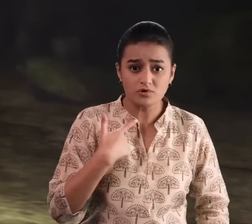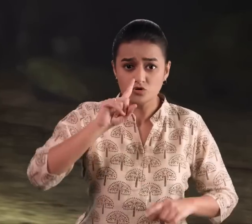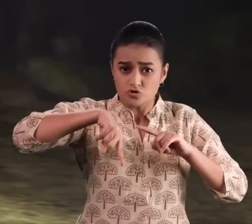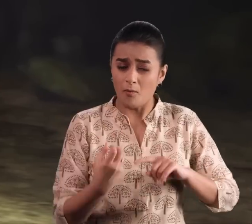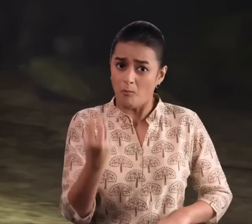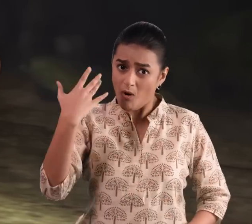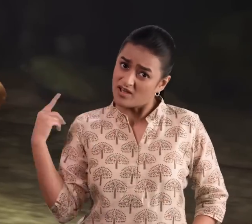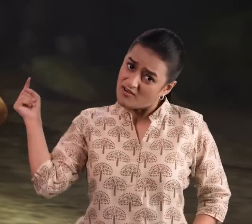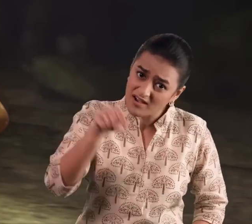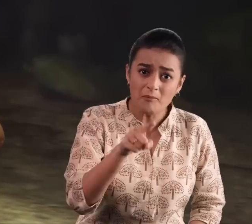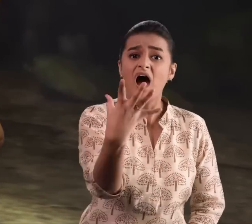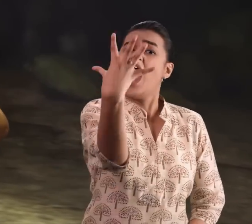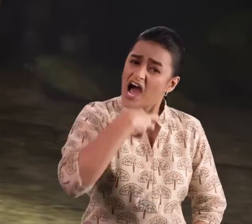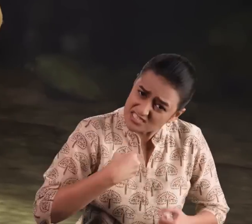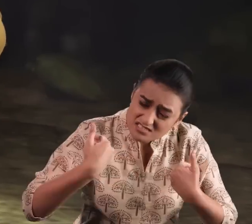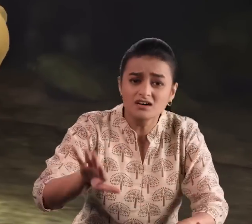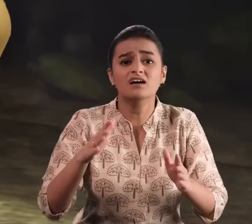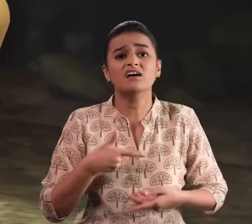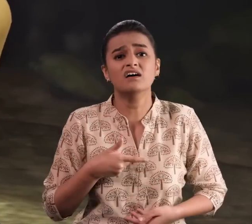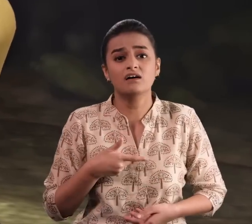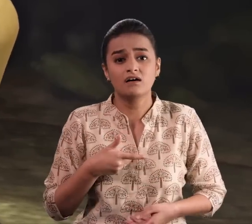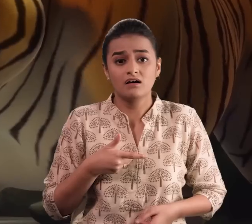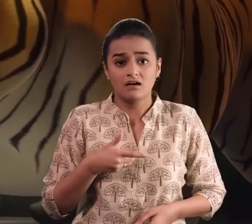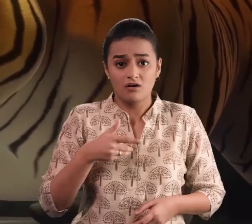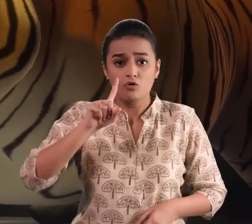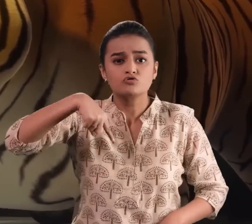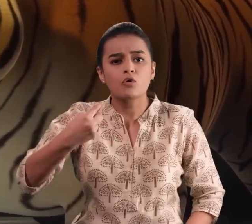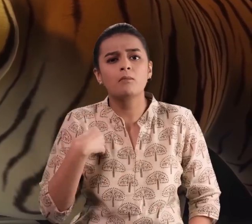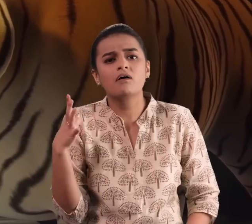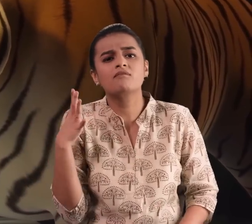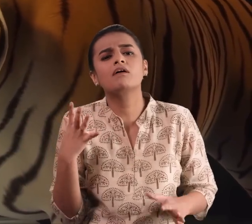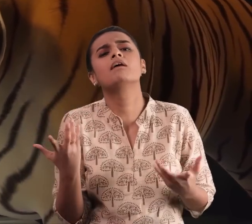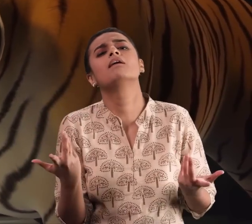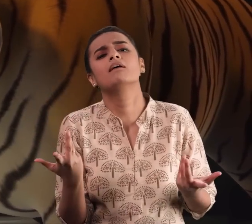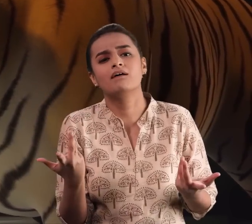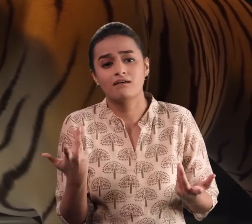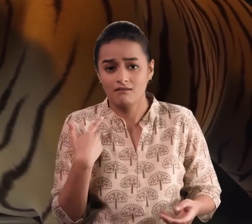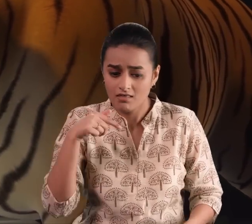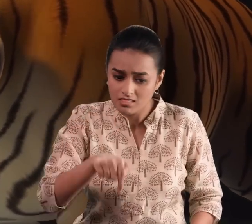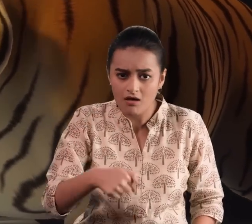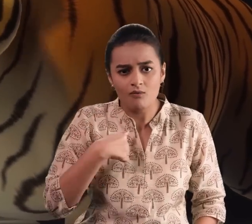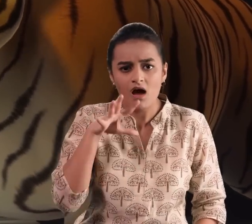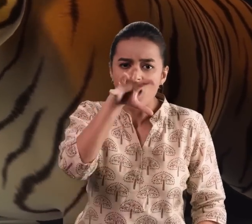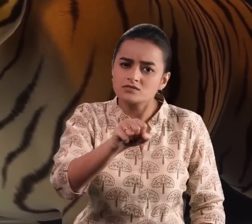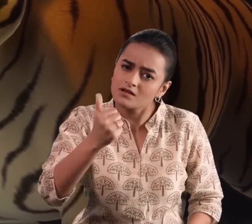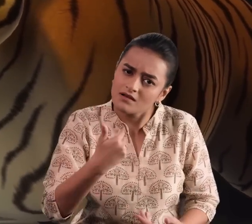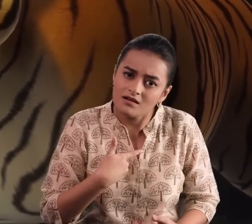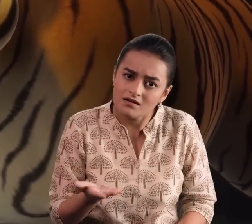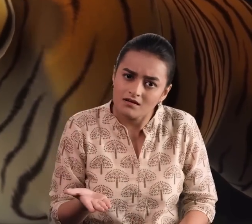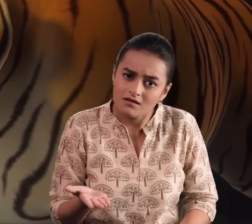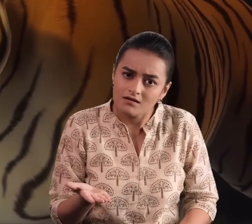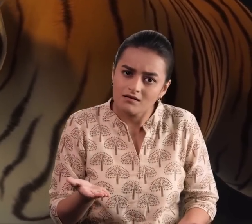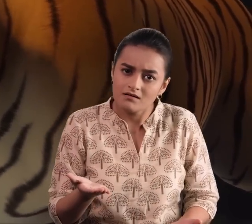मैं वचन देती हूँ कि मैं कल स्वयं यहाँ आ जाऊंगी और तुम्हारा भोजन बनूंगी। किंतु मैं कल तक प्रतीक्षा क्यों करूं, जबकि मैं तुम्हें